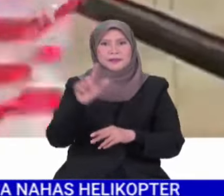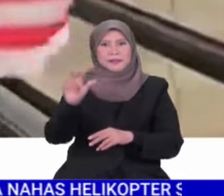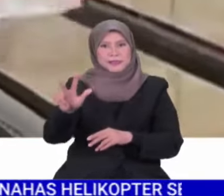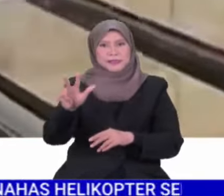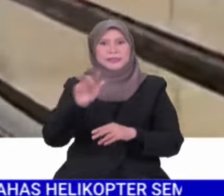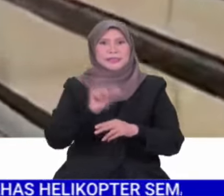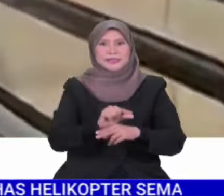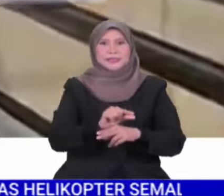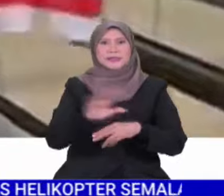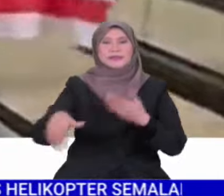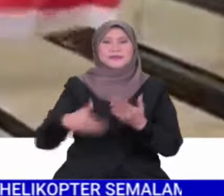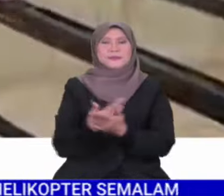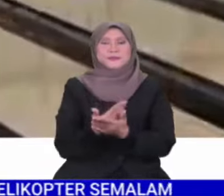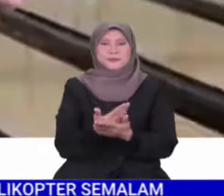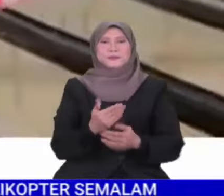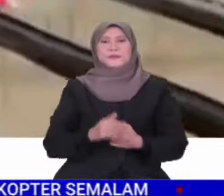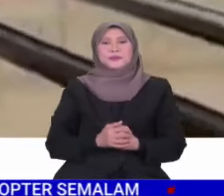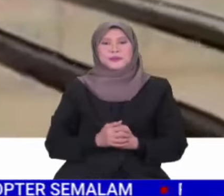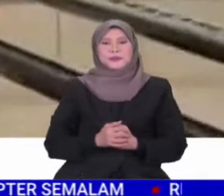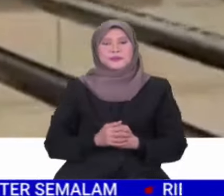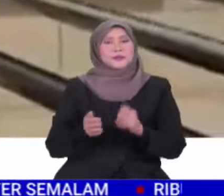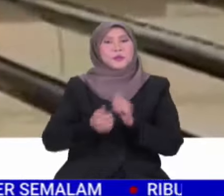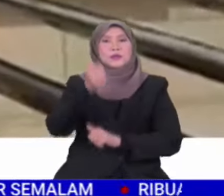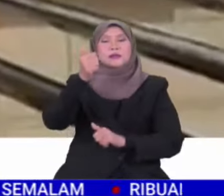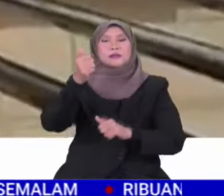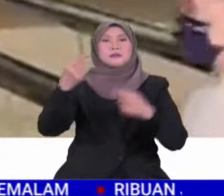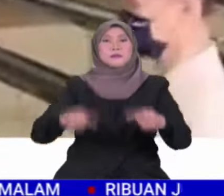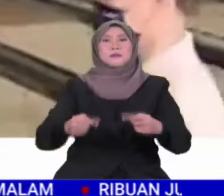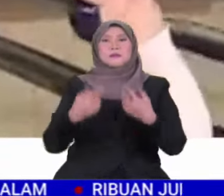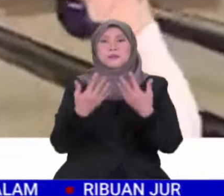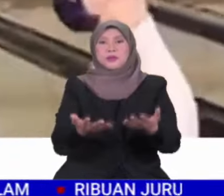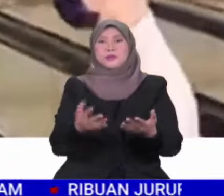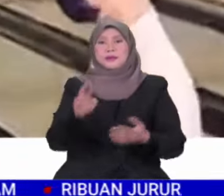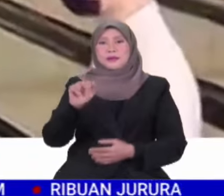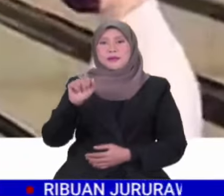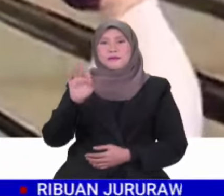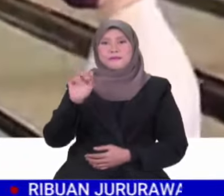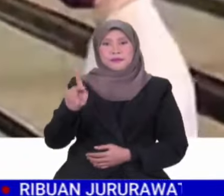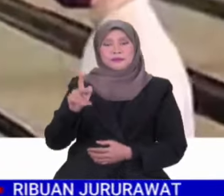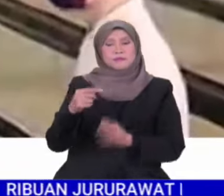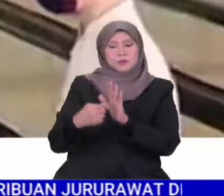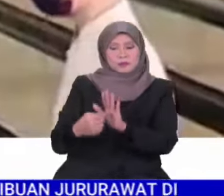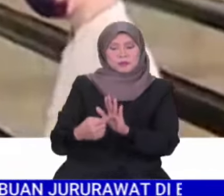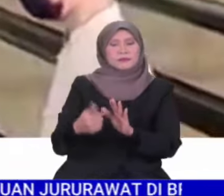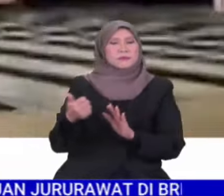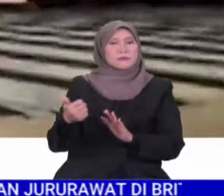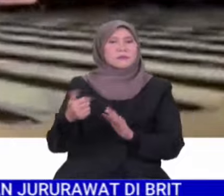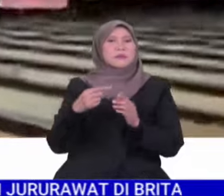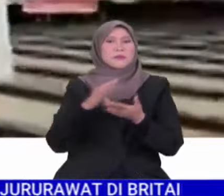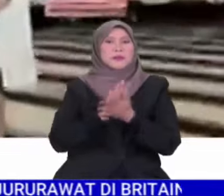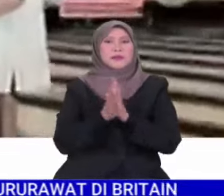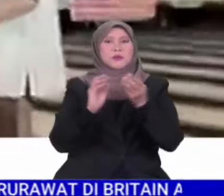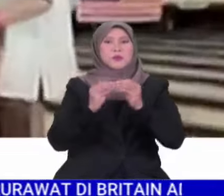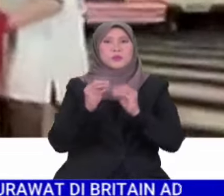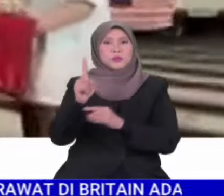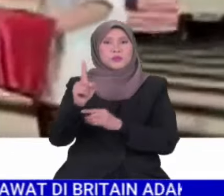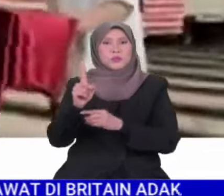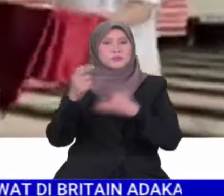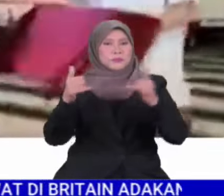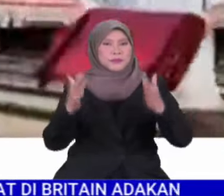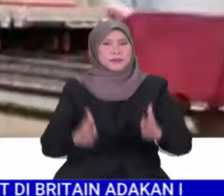gangsa secara keseluruhan. Dalam kejohanan tersebut, jaguh Bowling Negara Rafiq Ismail membuktikan statusnya sebagai pemain nombor 1